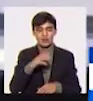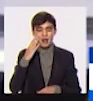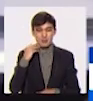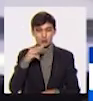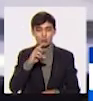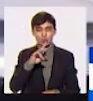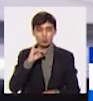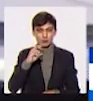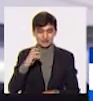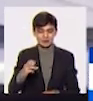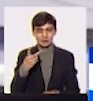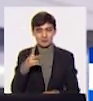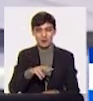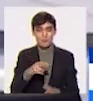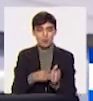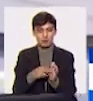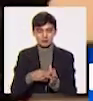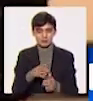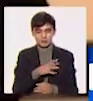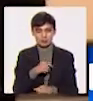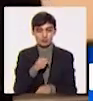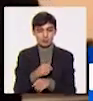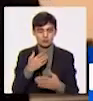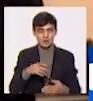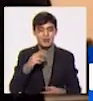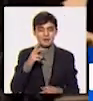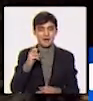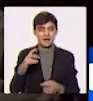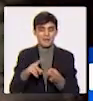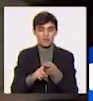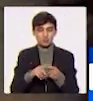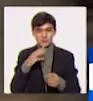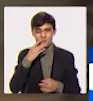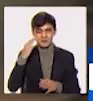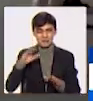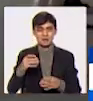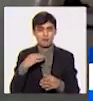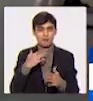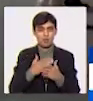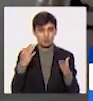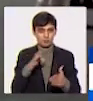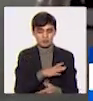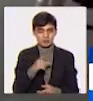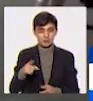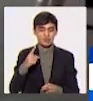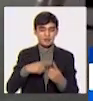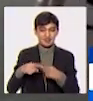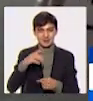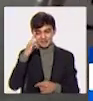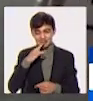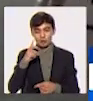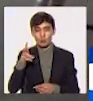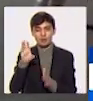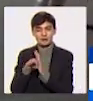бағыты бойынша 2 жолаушы пойыздың қатынауы тоқтатылды. Ал коронавирус кең тараған шетелдерде жүрген кейбір азаматтарға елге оралу рұқсат.